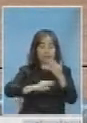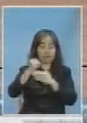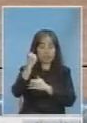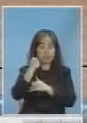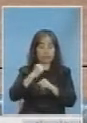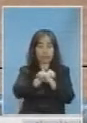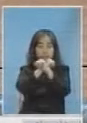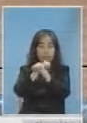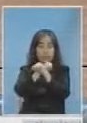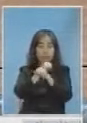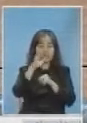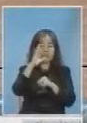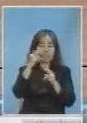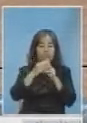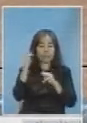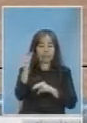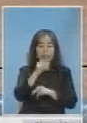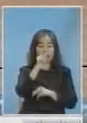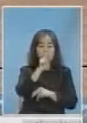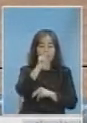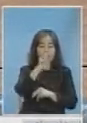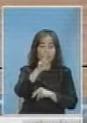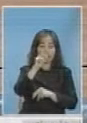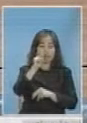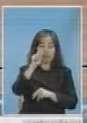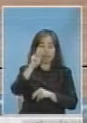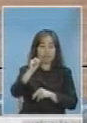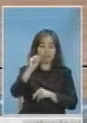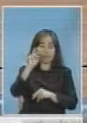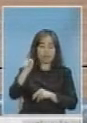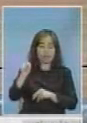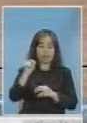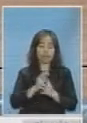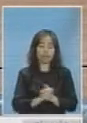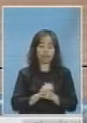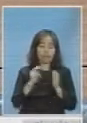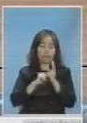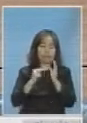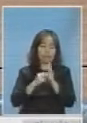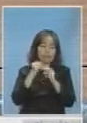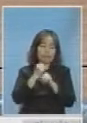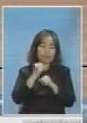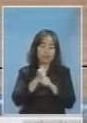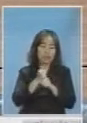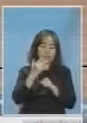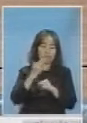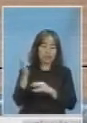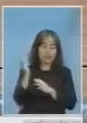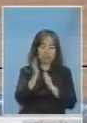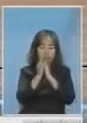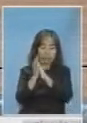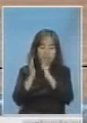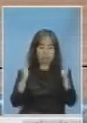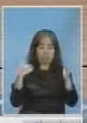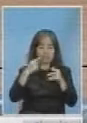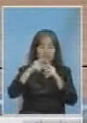จักรหรือกอรมน.ไม่มีหน่วยงานอื่นใดที่มีกลไกเชื่อมโยงกับทุกภาค